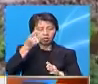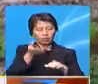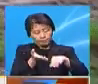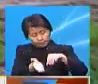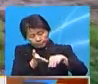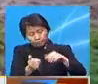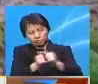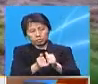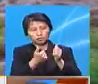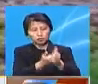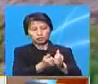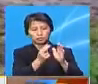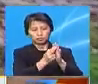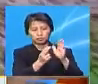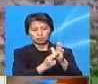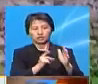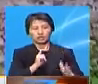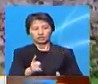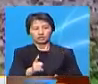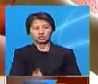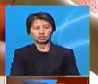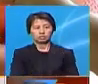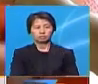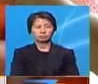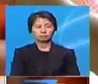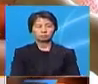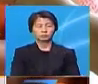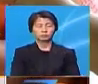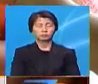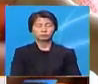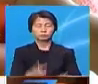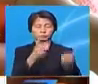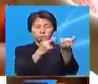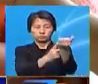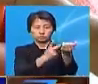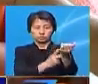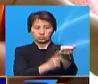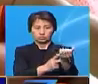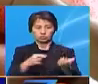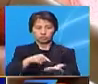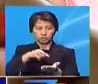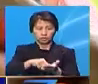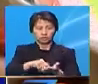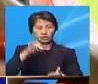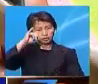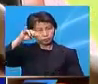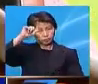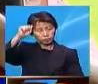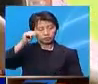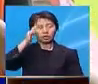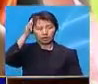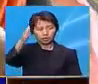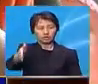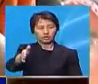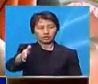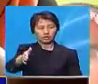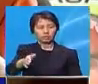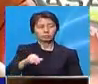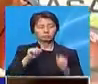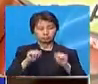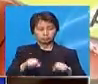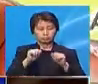yang disyariatkan. Melalui kursus yang kita adakan ini, insya-Allah kita akan